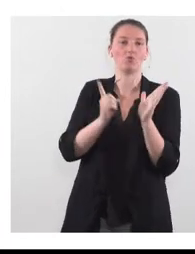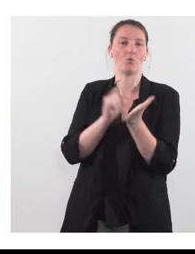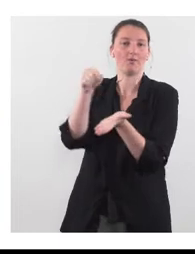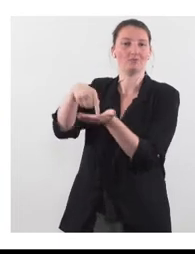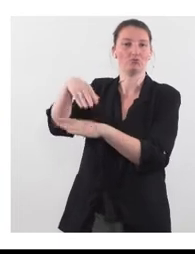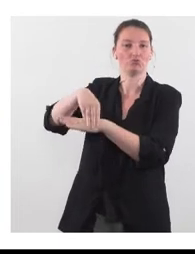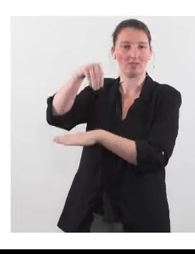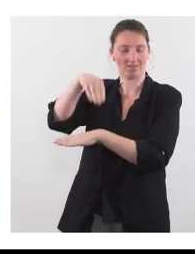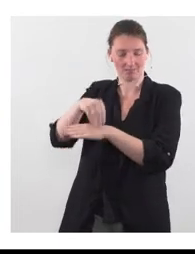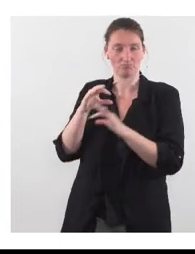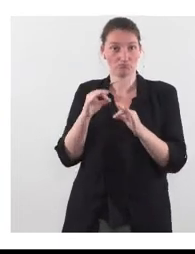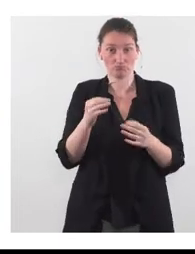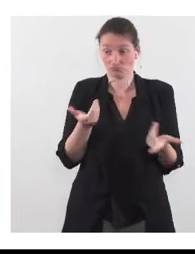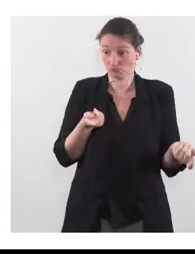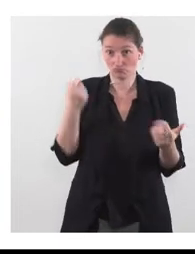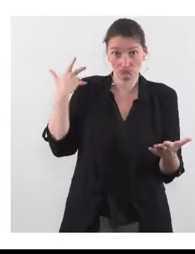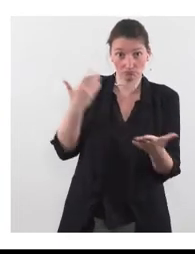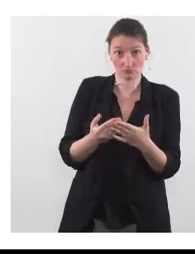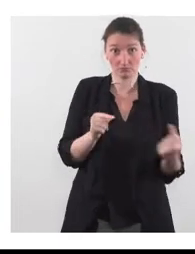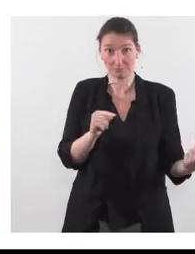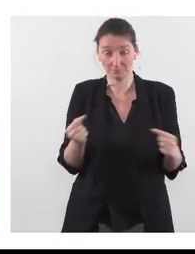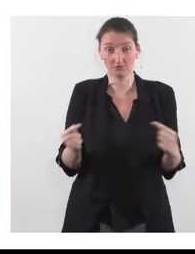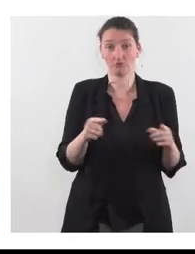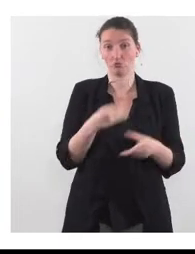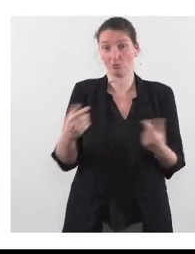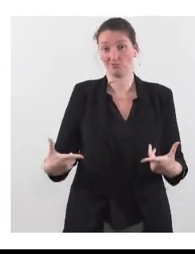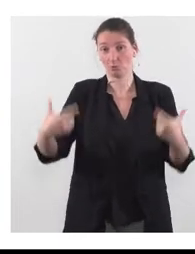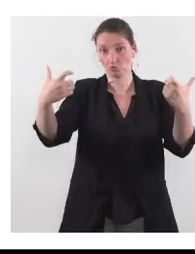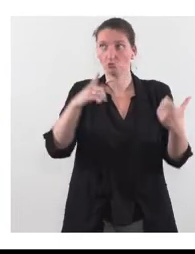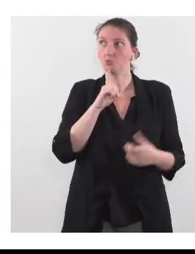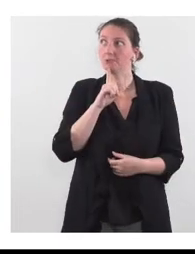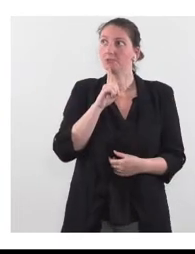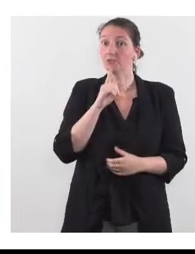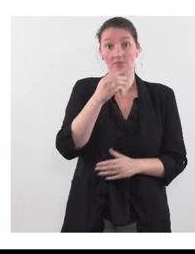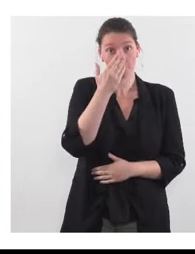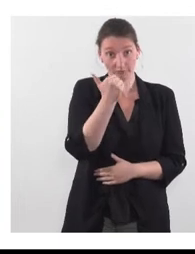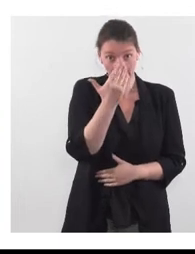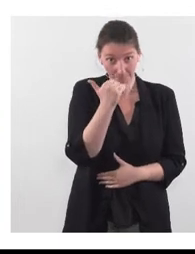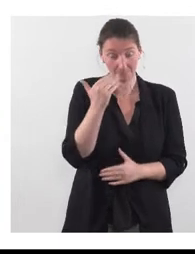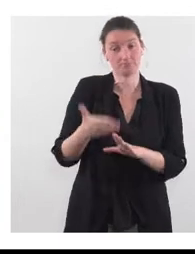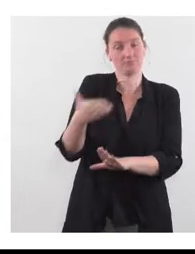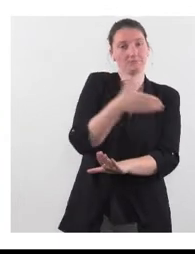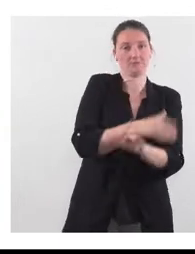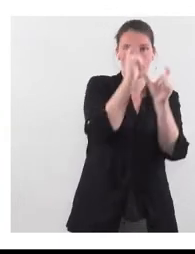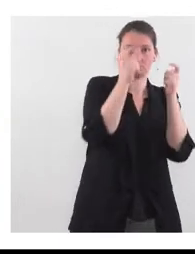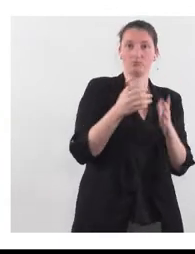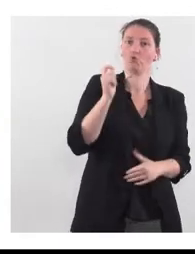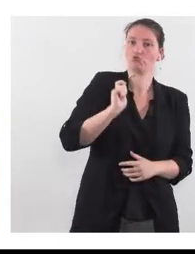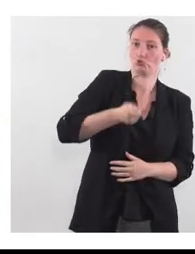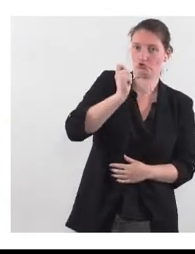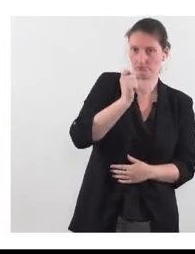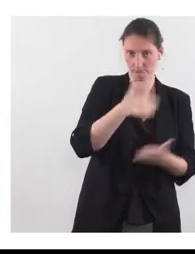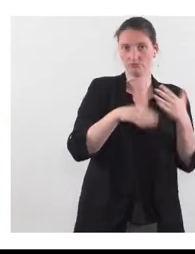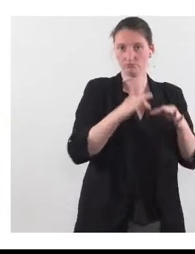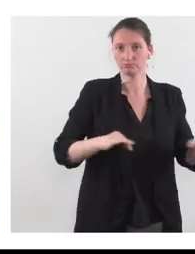des litiges, des contentieux depuis février. Avant cela, j'étais juge à la cour en Suède. C'est un changement de rôle. Je n'ai pas